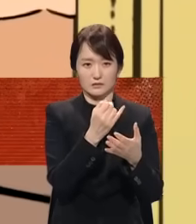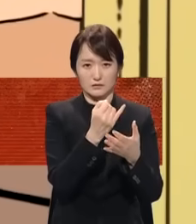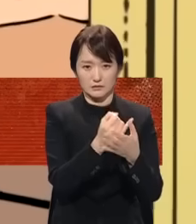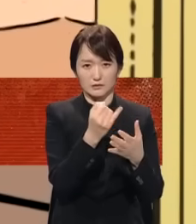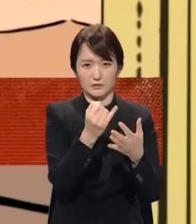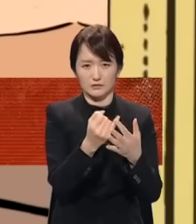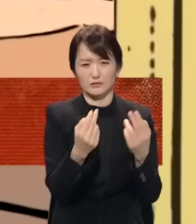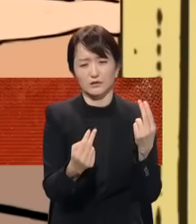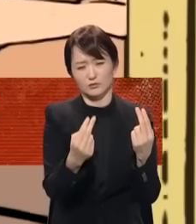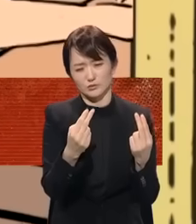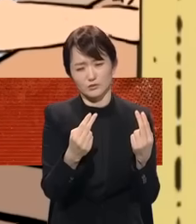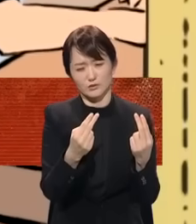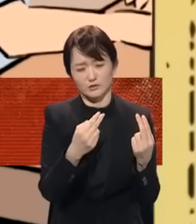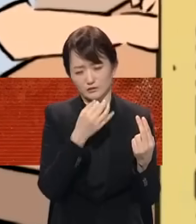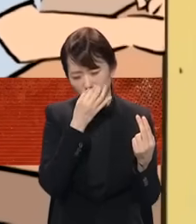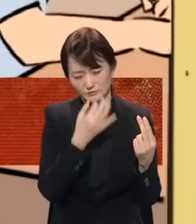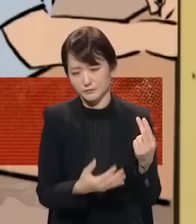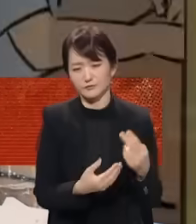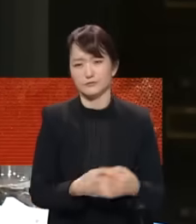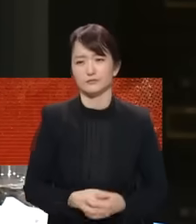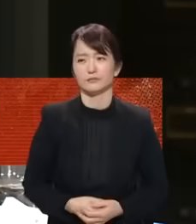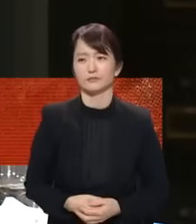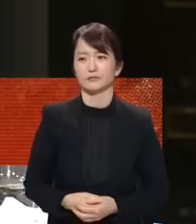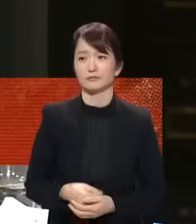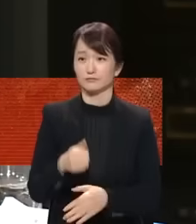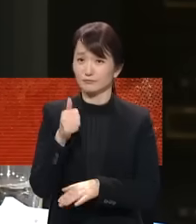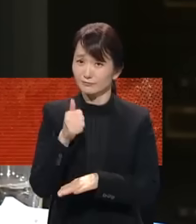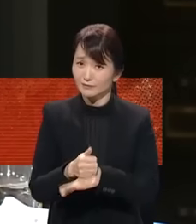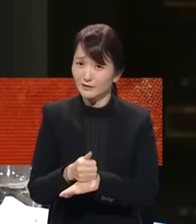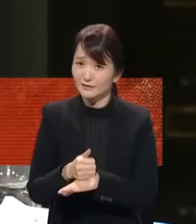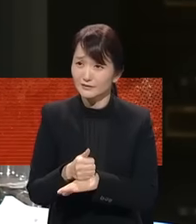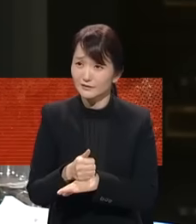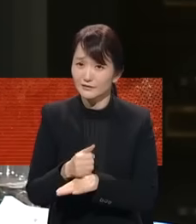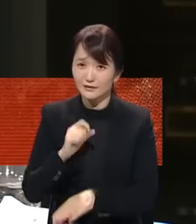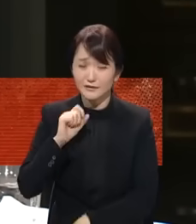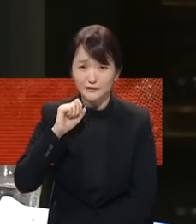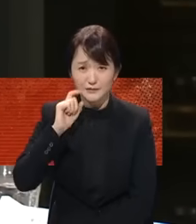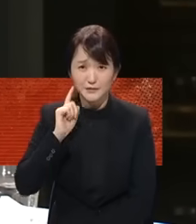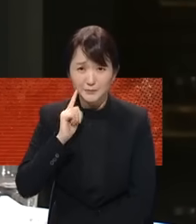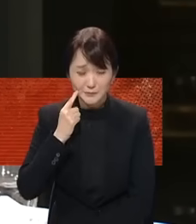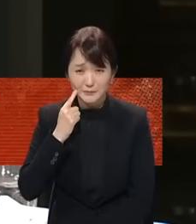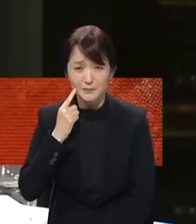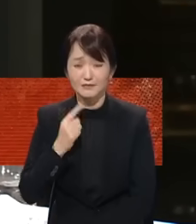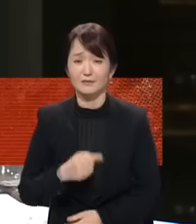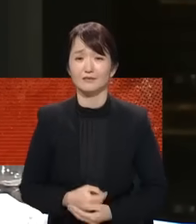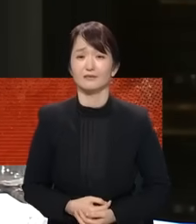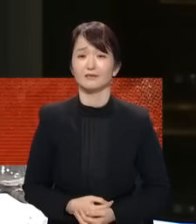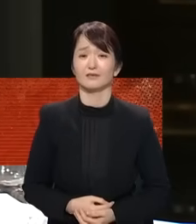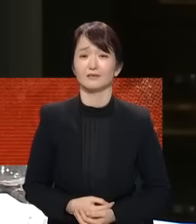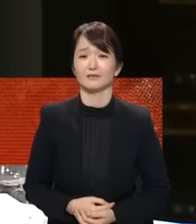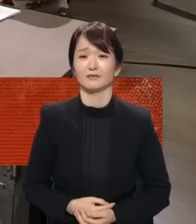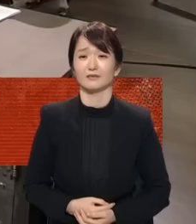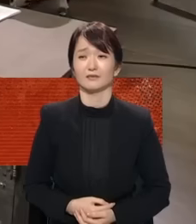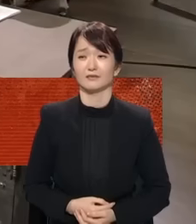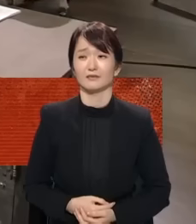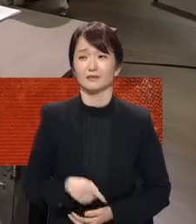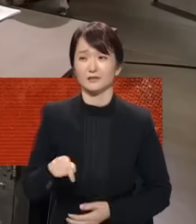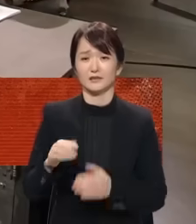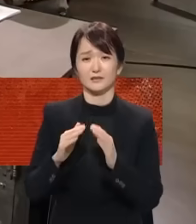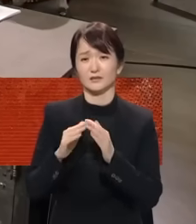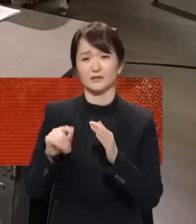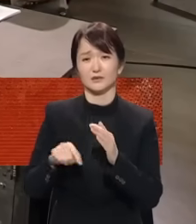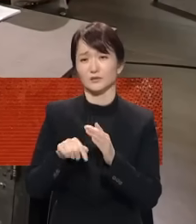상황입니다. 아, 보통은 막내 예뻐하는데 내리사랑 아닌가요? 네. 아, 그런데 이제 이 집안은